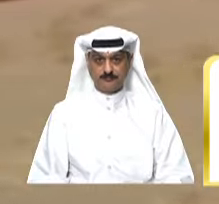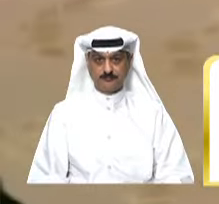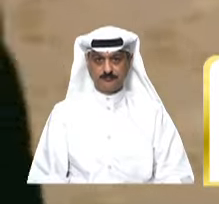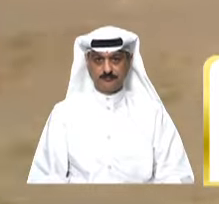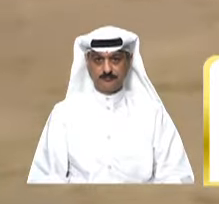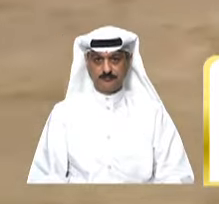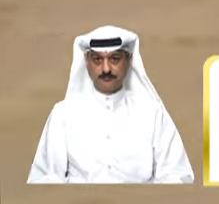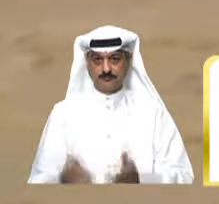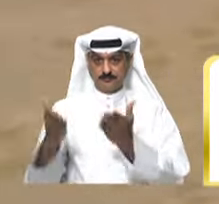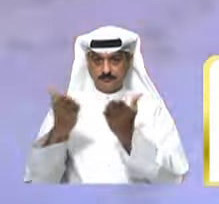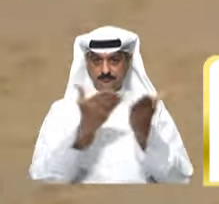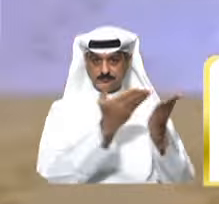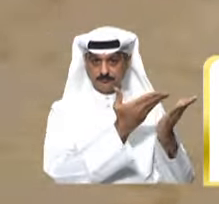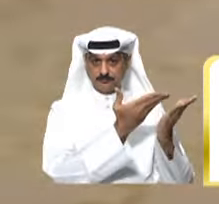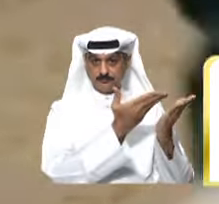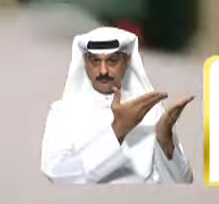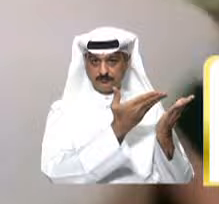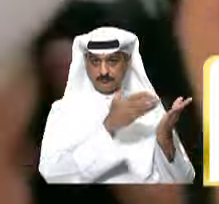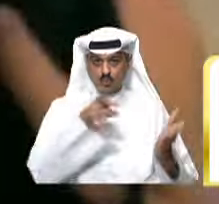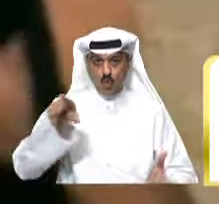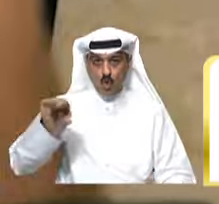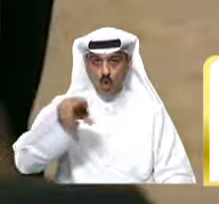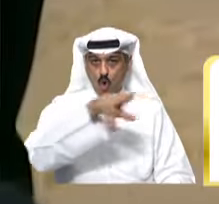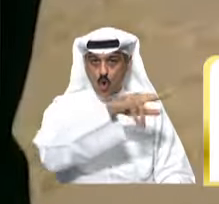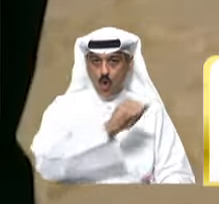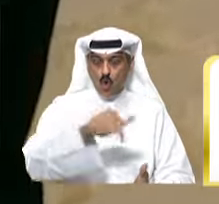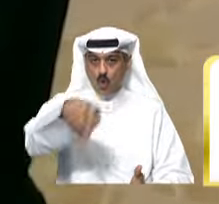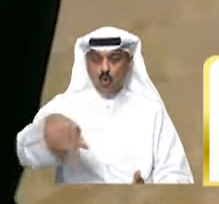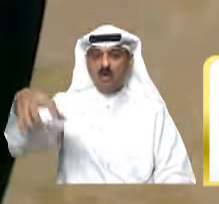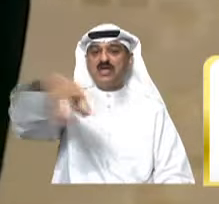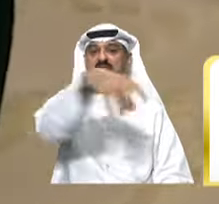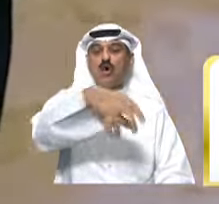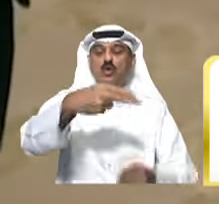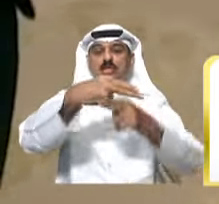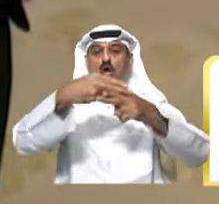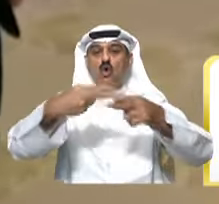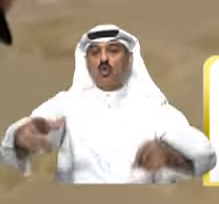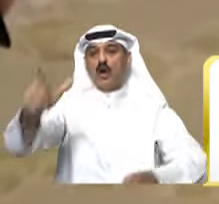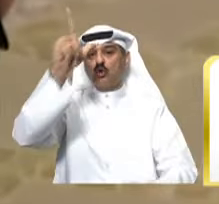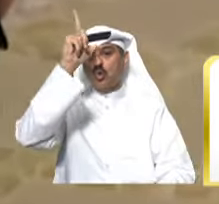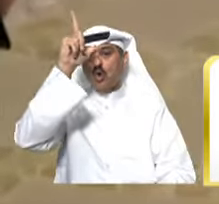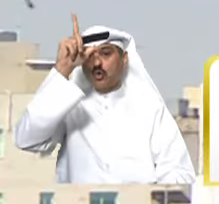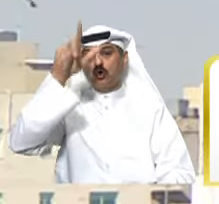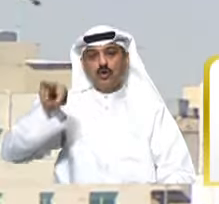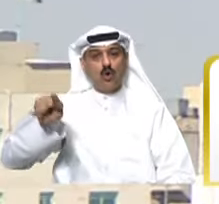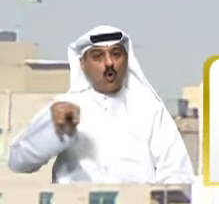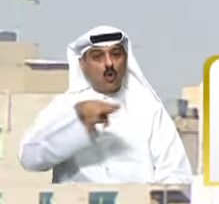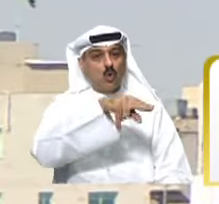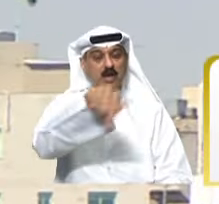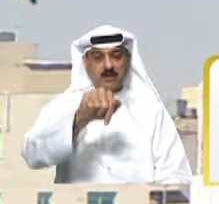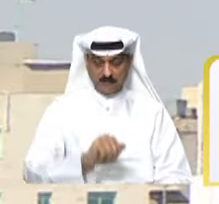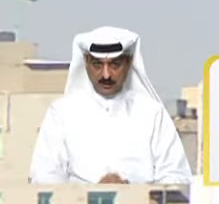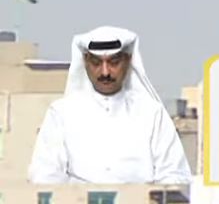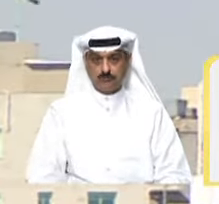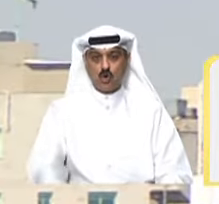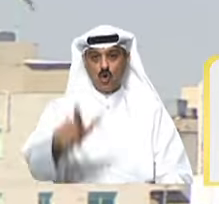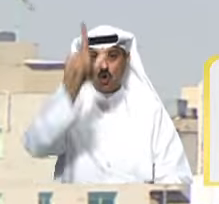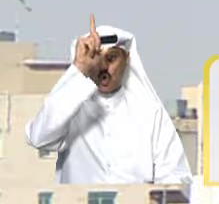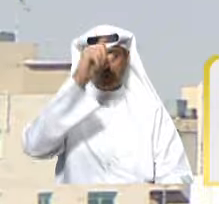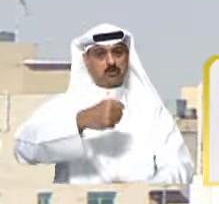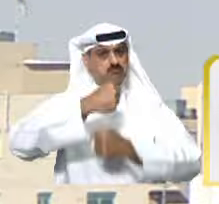أنموذج مميز وأخوة راسخة هي العلاقات الكويتية الأردنية. الأردن يستعد